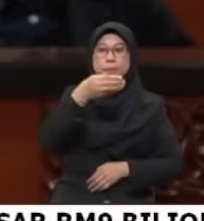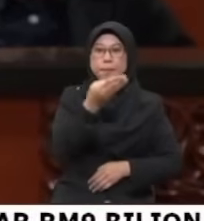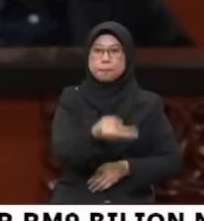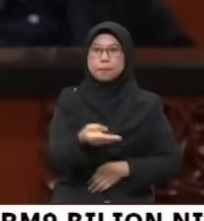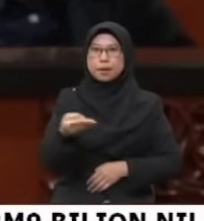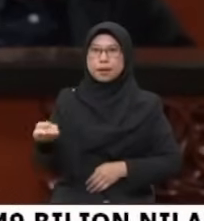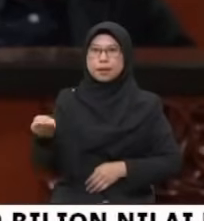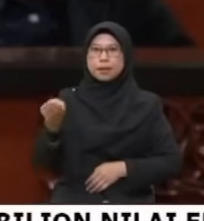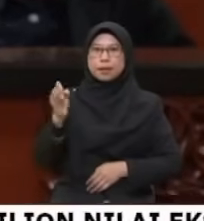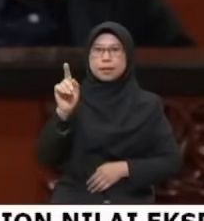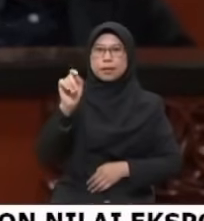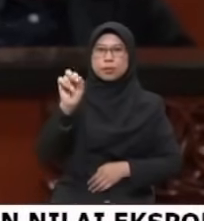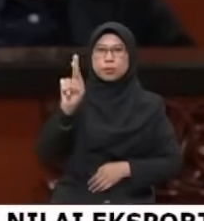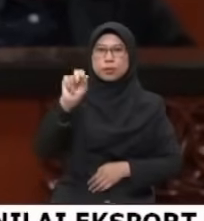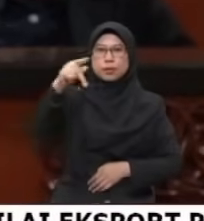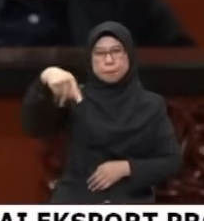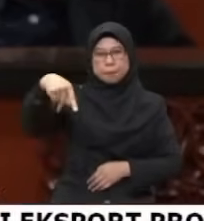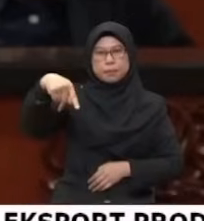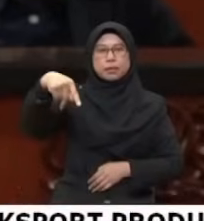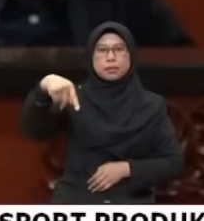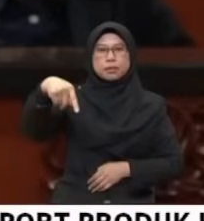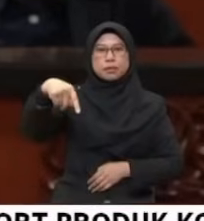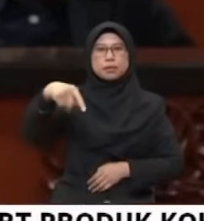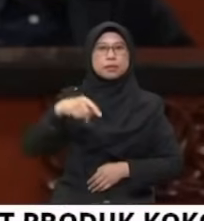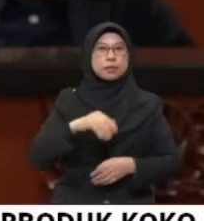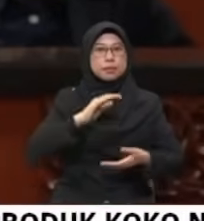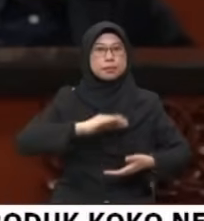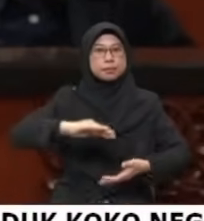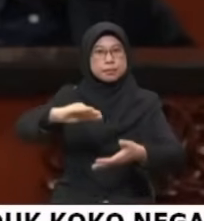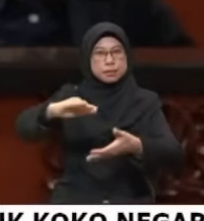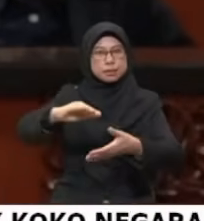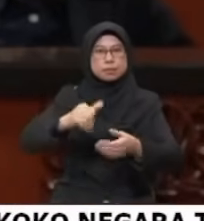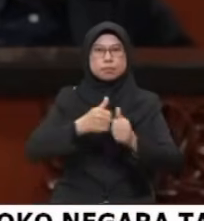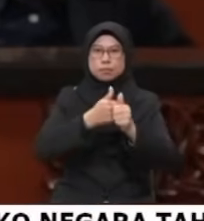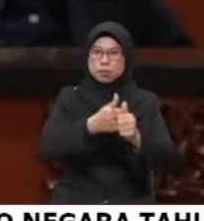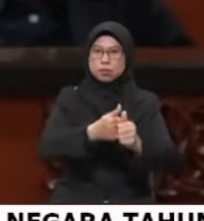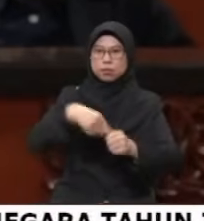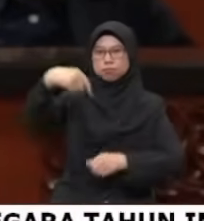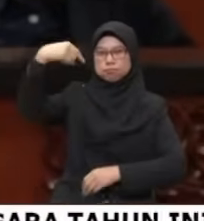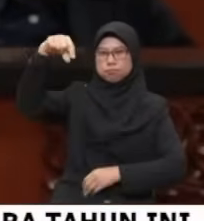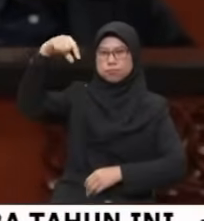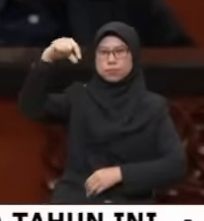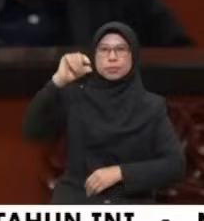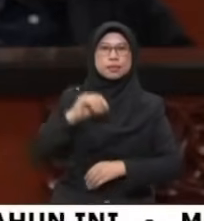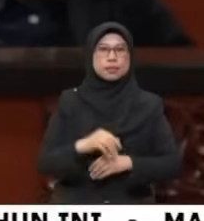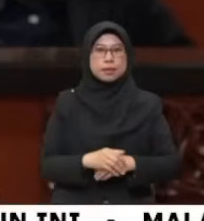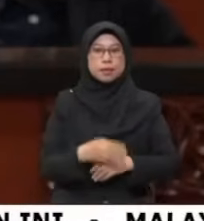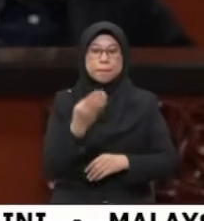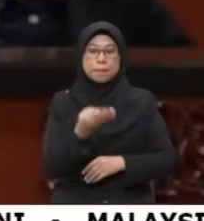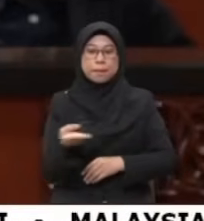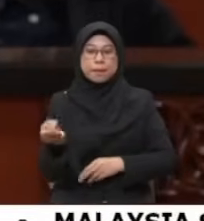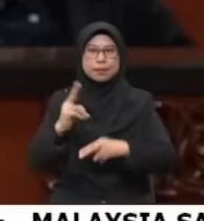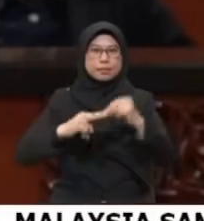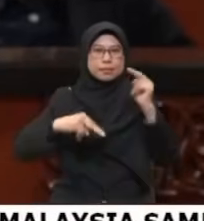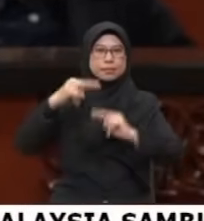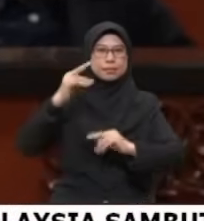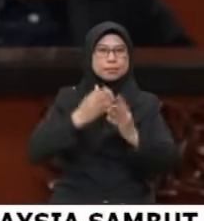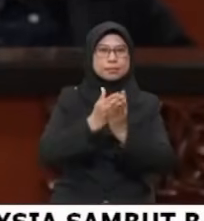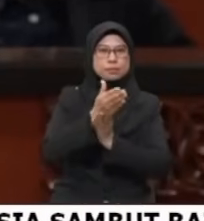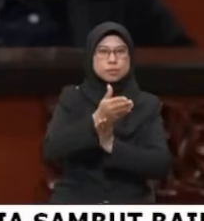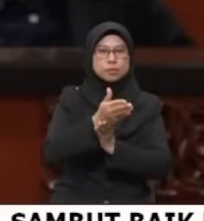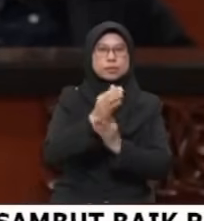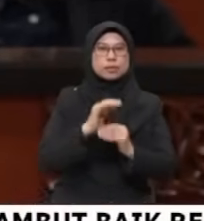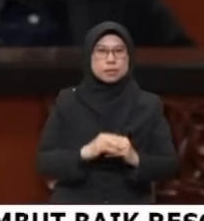turapan yang dibekalkan mematuhi spesifikasi kawalan kualiti bermula daripada bahan binaan menerusi